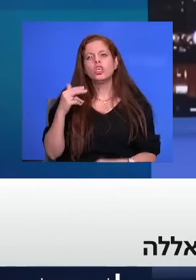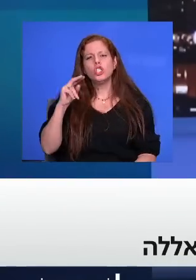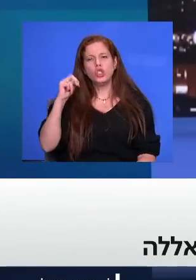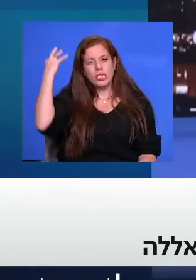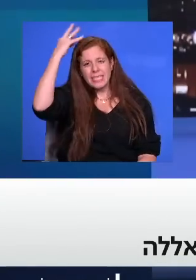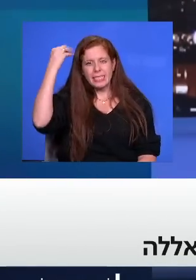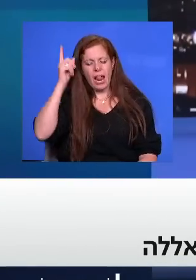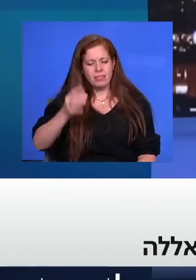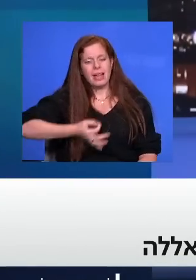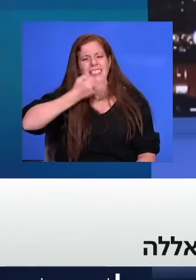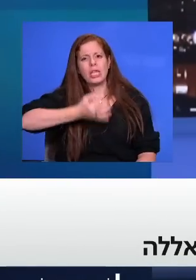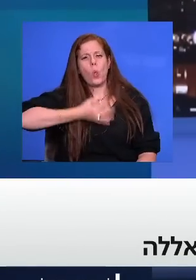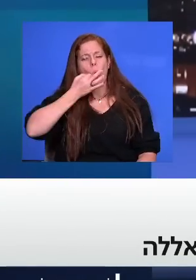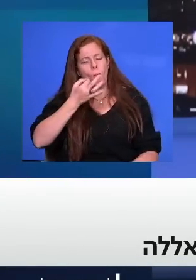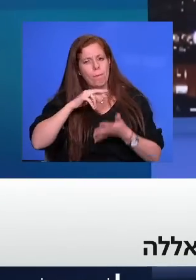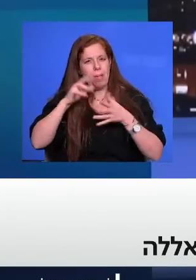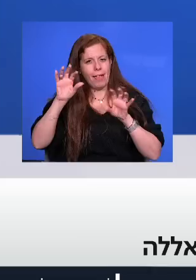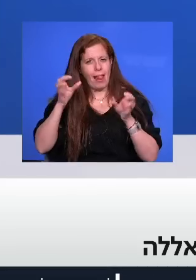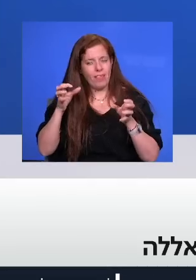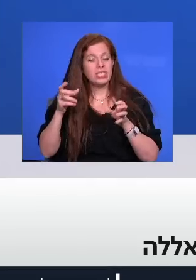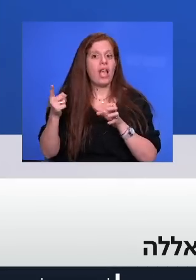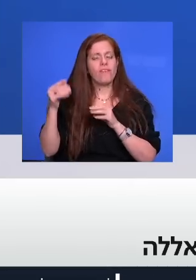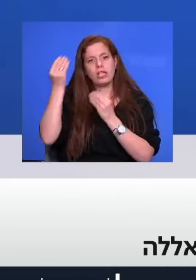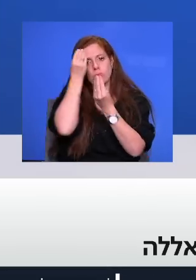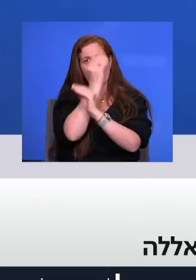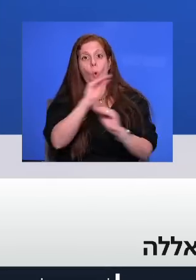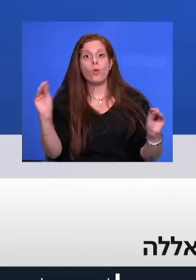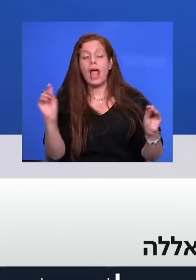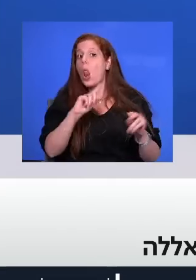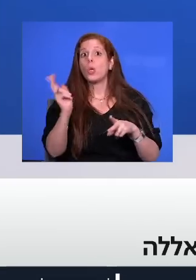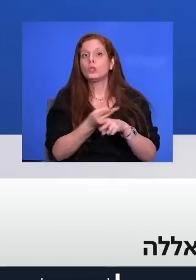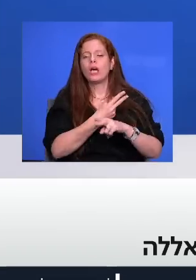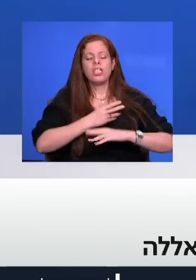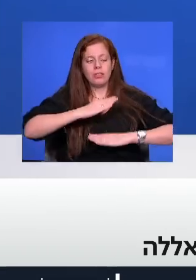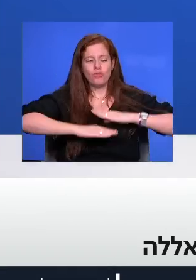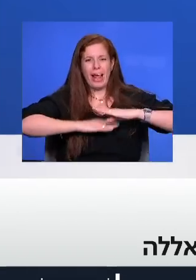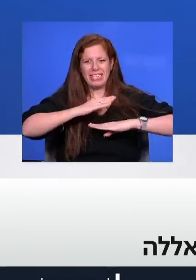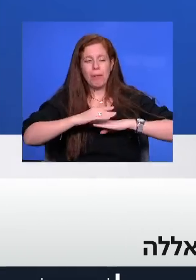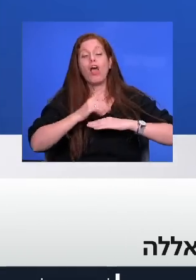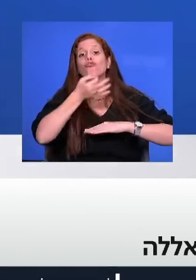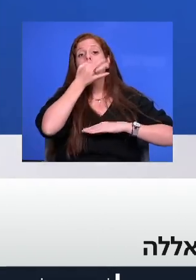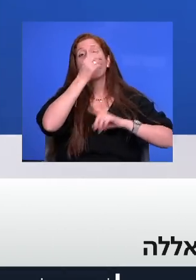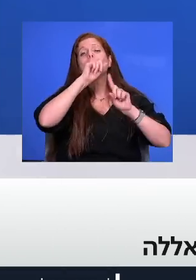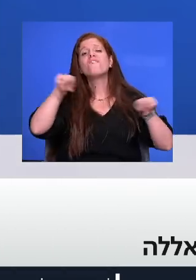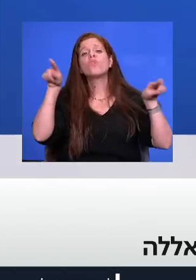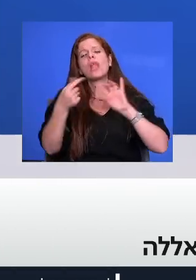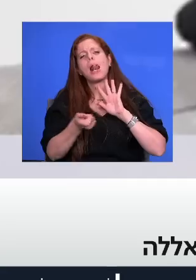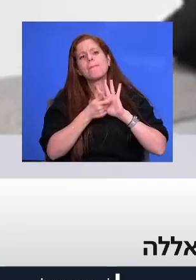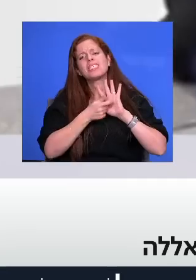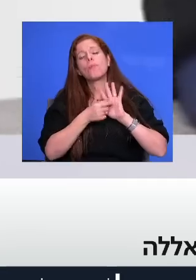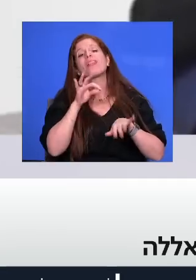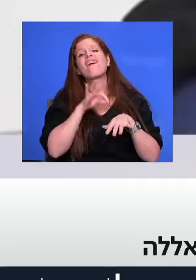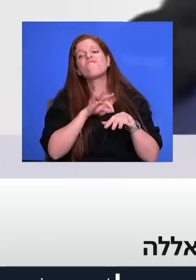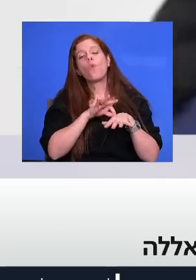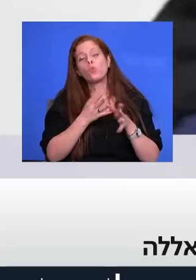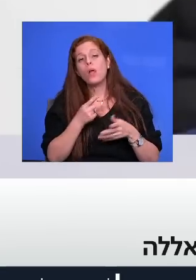נאום טלוויזיוני מתוכנן, ואז הגיעה ההודעה לא שגרתית של חיזבאללה שהנאום הזה מבוטל מסיבות רפואיות. ניתן שנסראללה